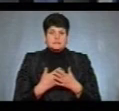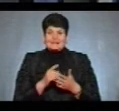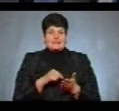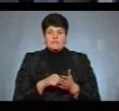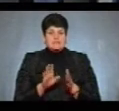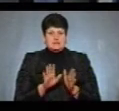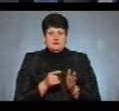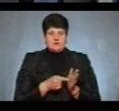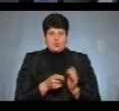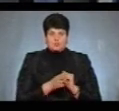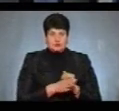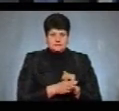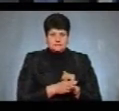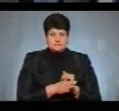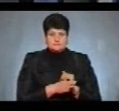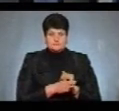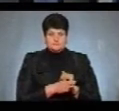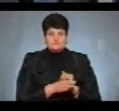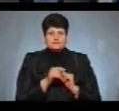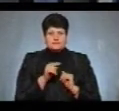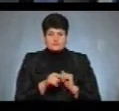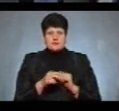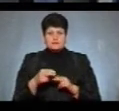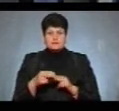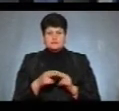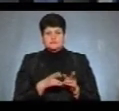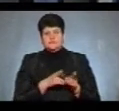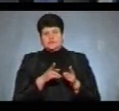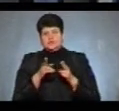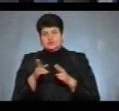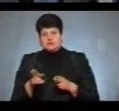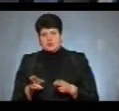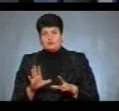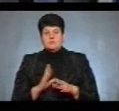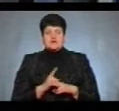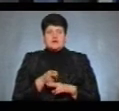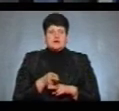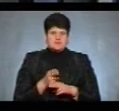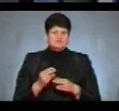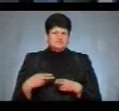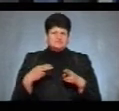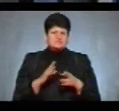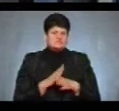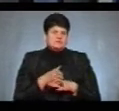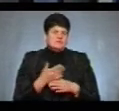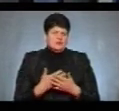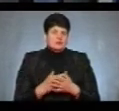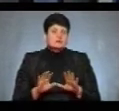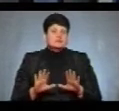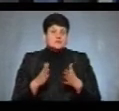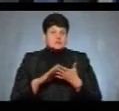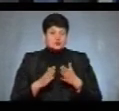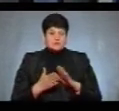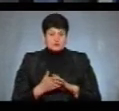місті Тернополі, він пацієнт проїздом в місті Тернополі, чи приїхав в гості до когось, і сталася ситуація,